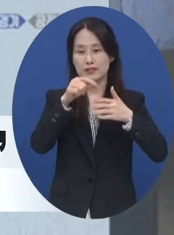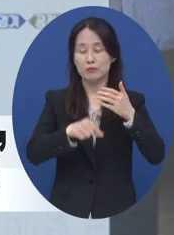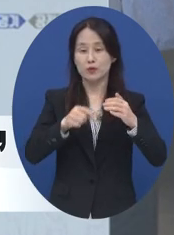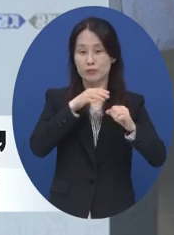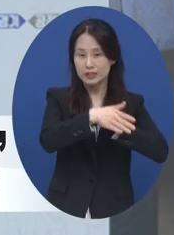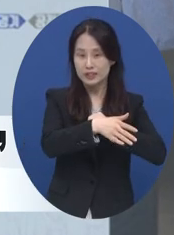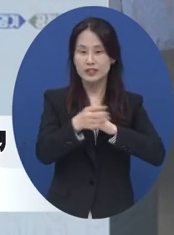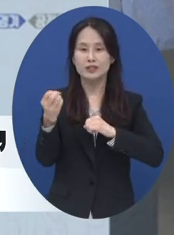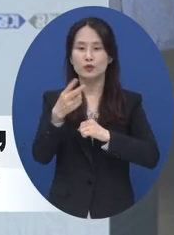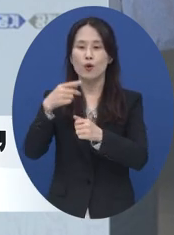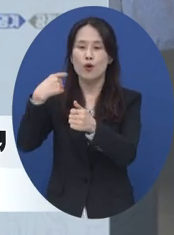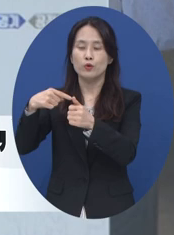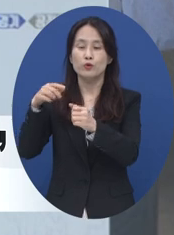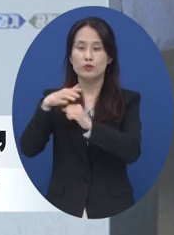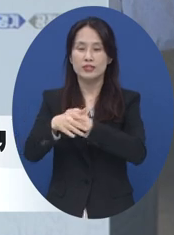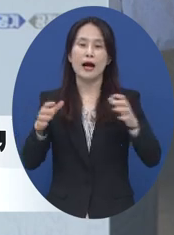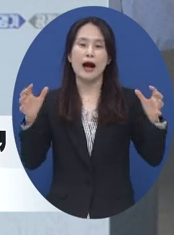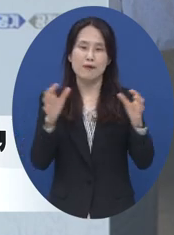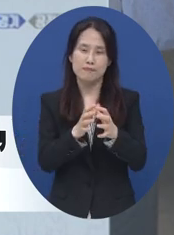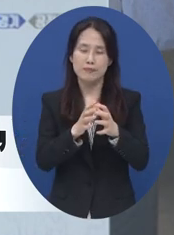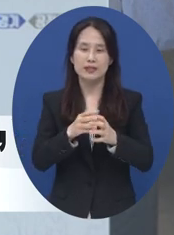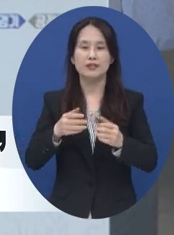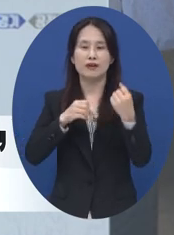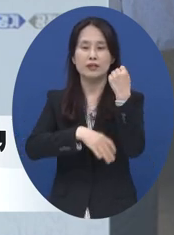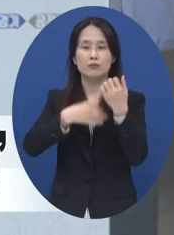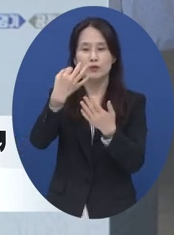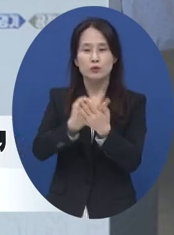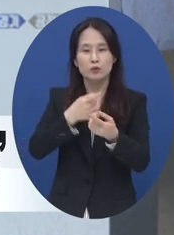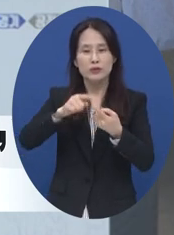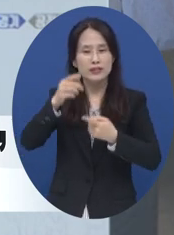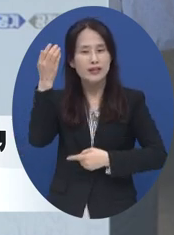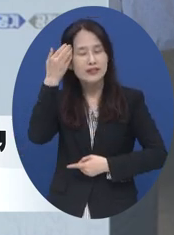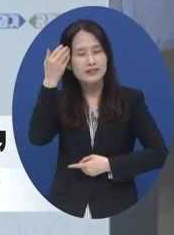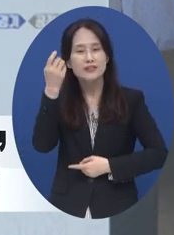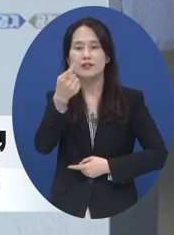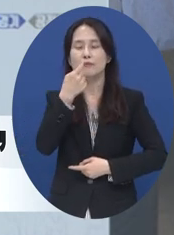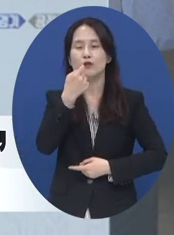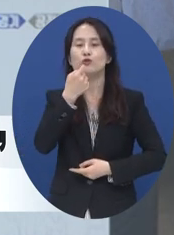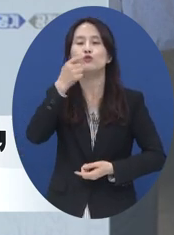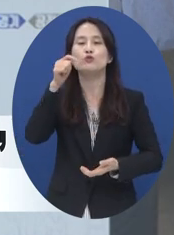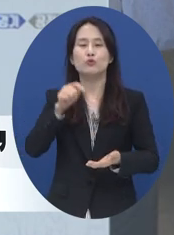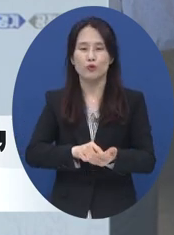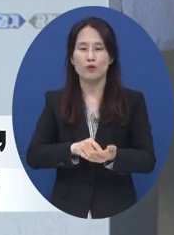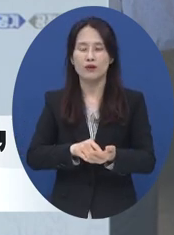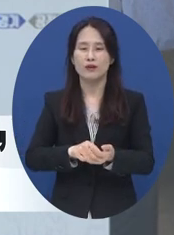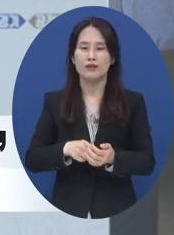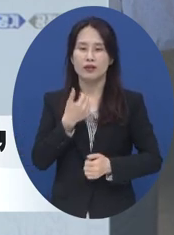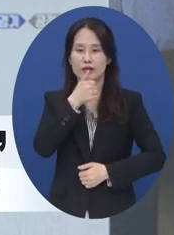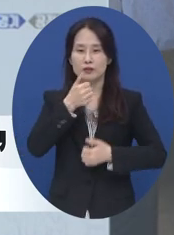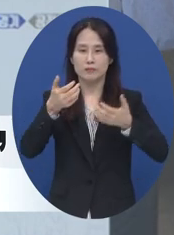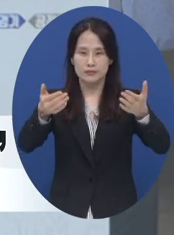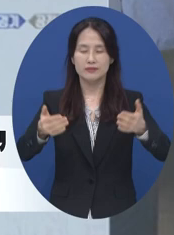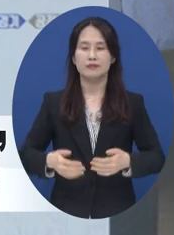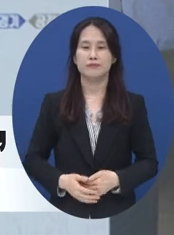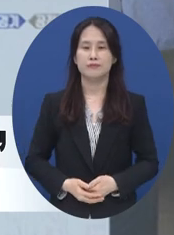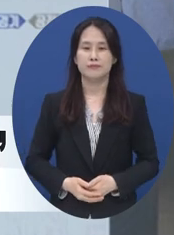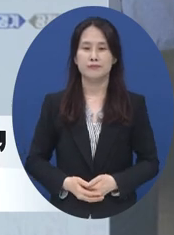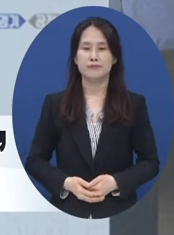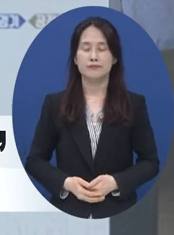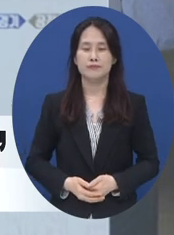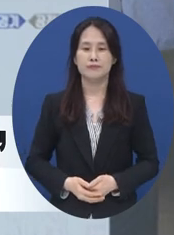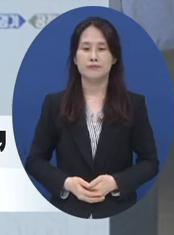프로그램 방식의 온라인 교육 방송으로 기본소득 에 대한 지식을 보다 손쉽게 접할 수 있습니다 구형 3 기자가 현장